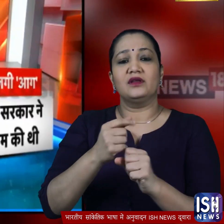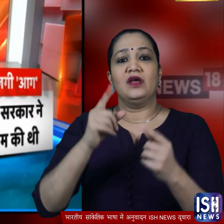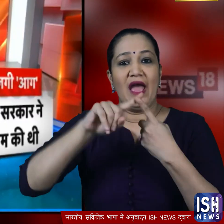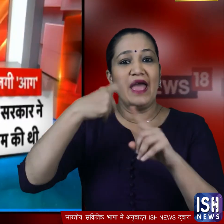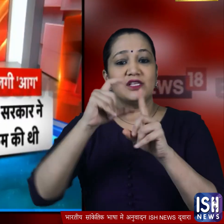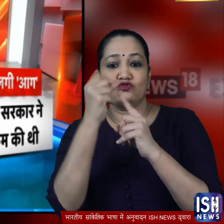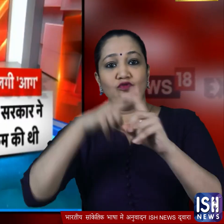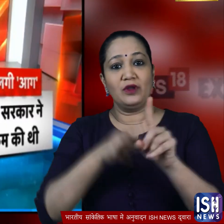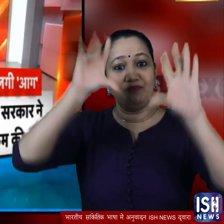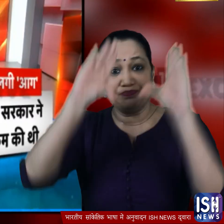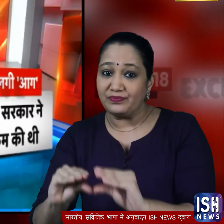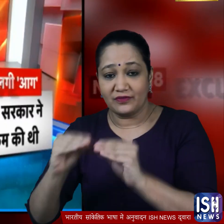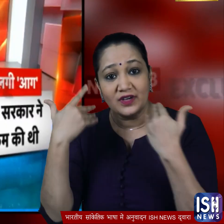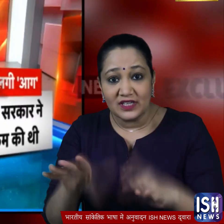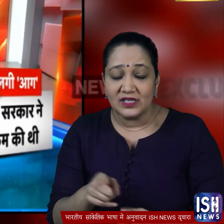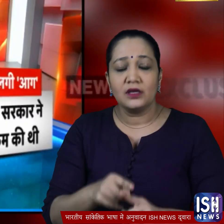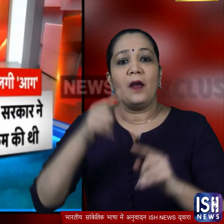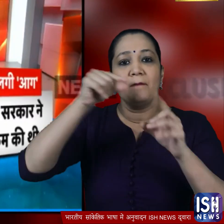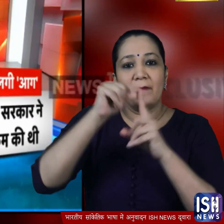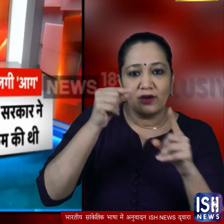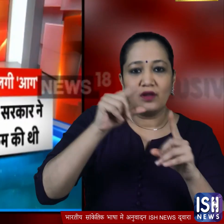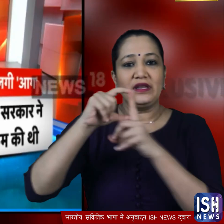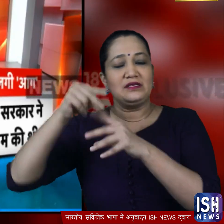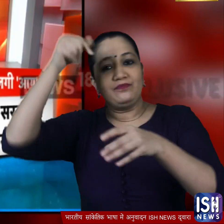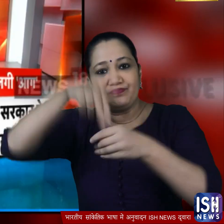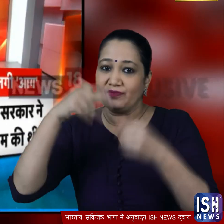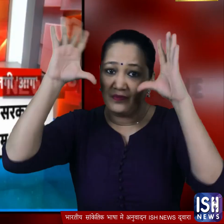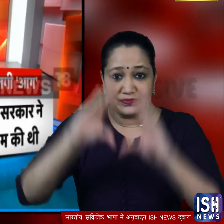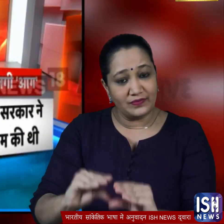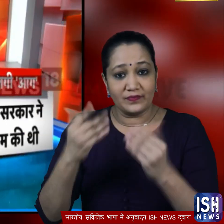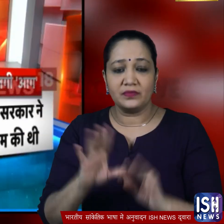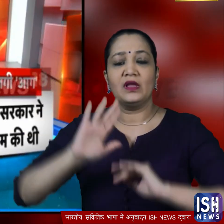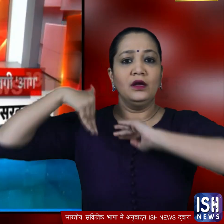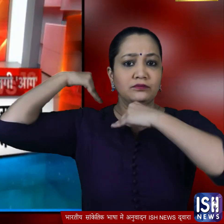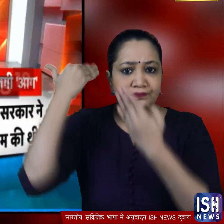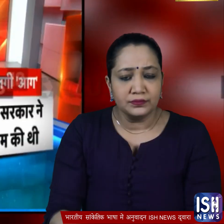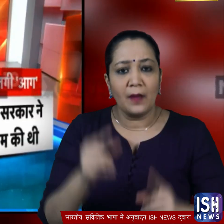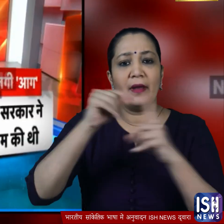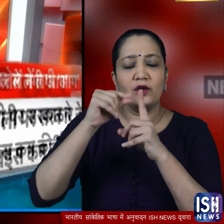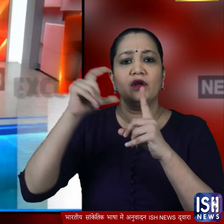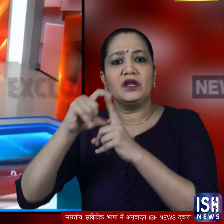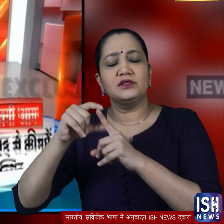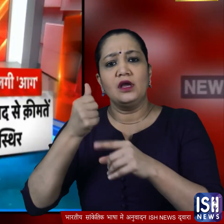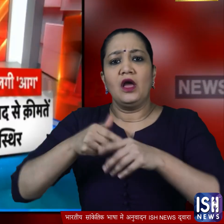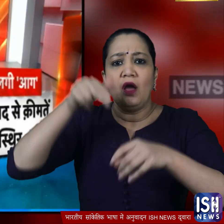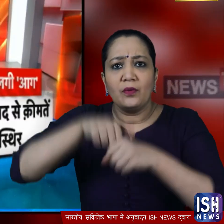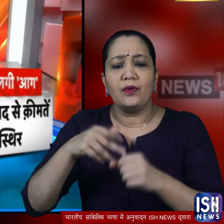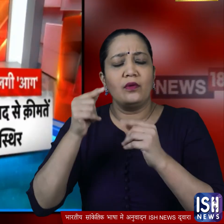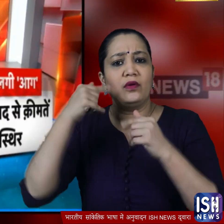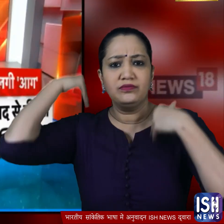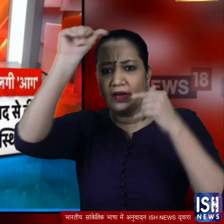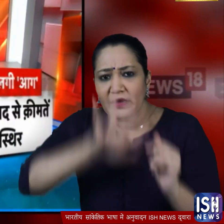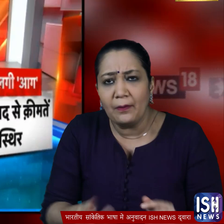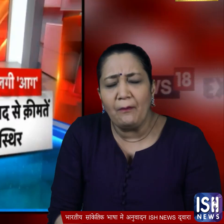ने पेट्रोल और डीजल पर एक्साइज ड्यूटी घटाकर पेट्रोल और डीजल की कीमतें कम की थी। उसके बाद से ही पेट्रोल और डीजल की कीमतों